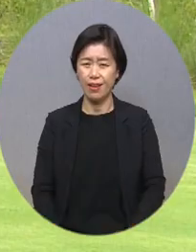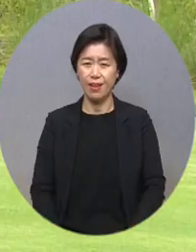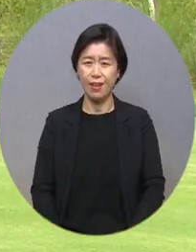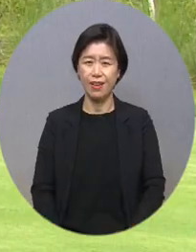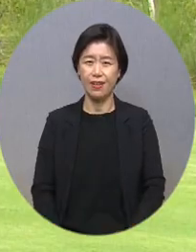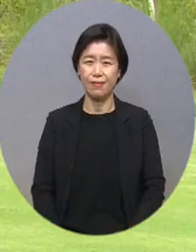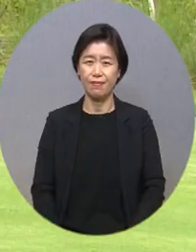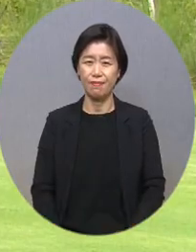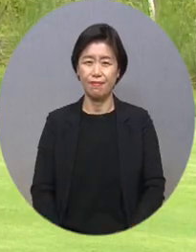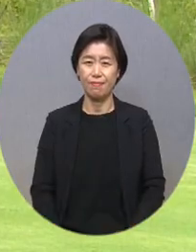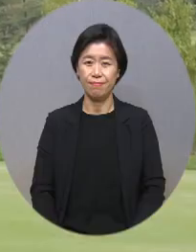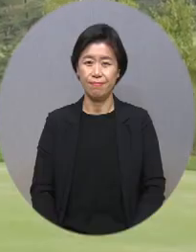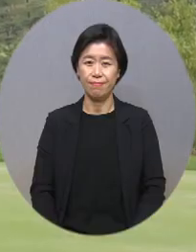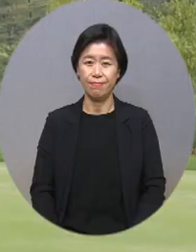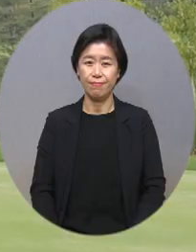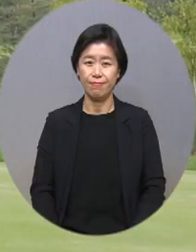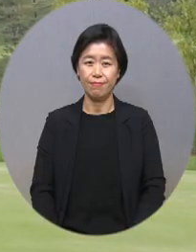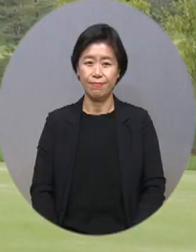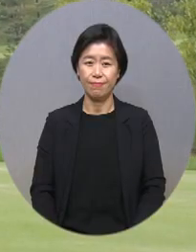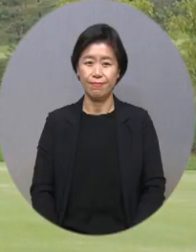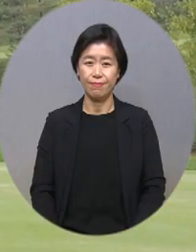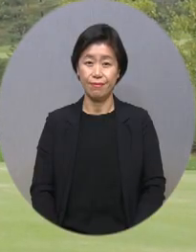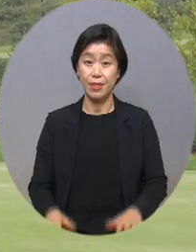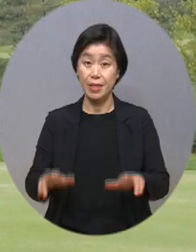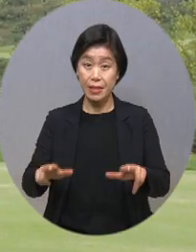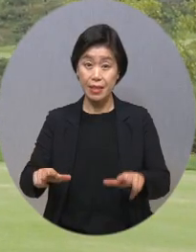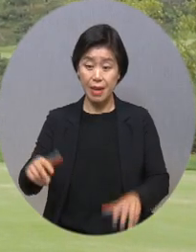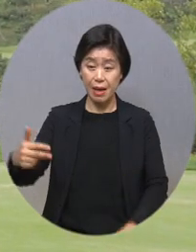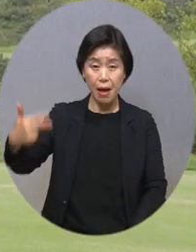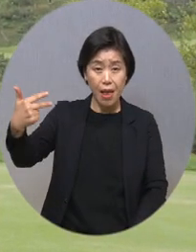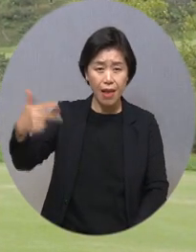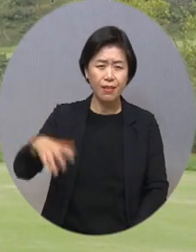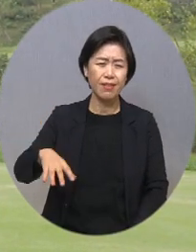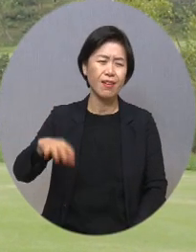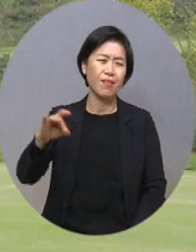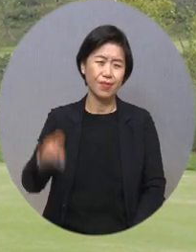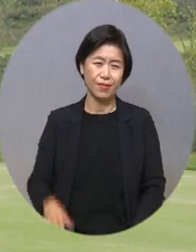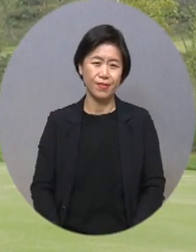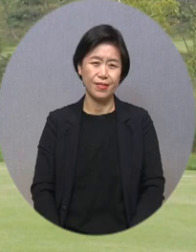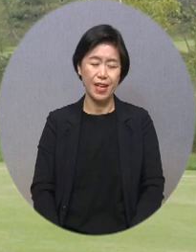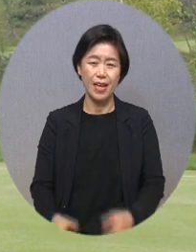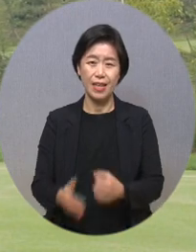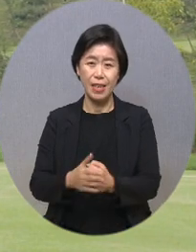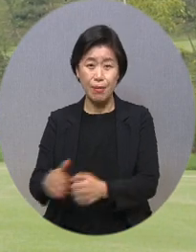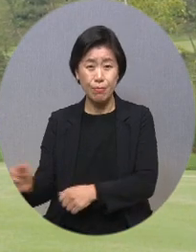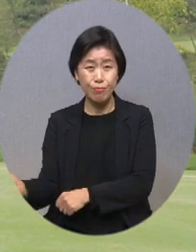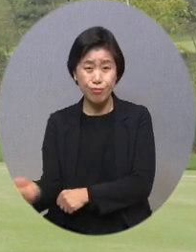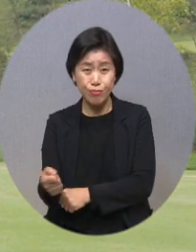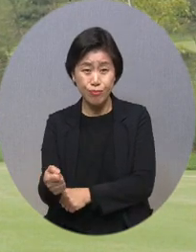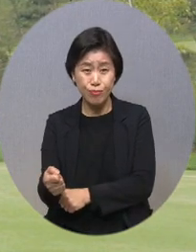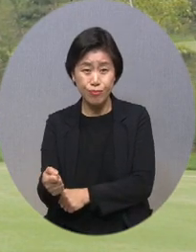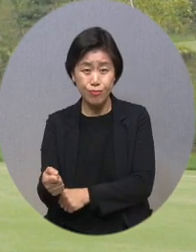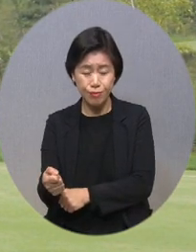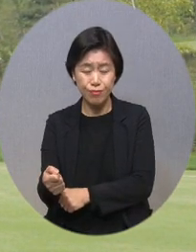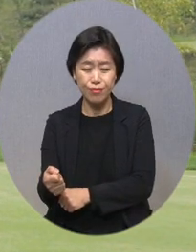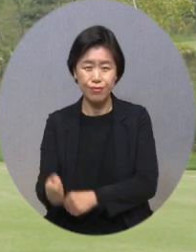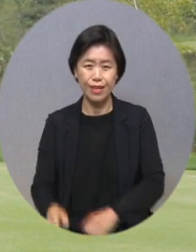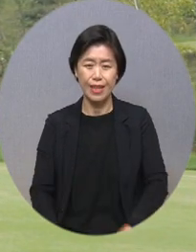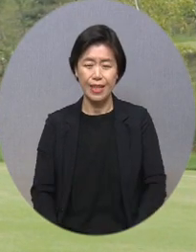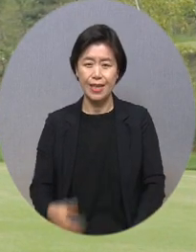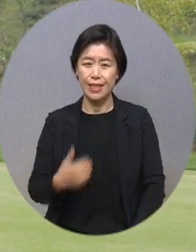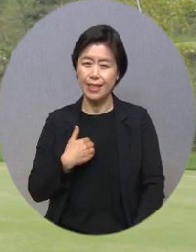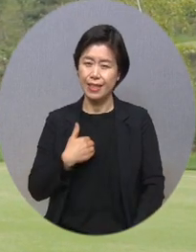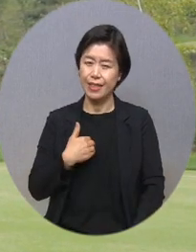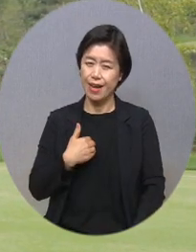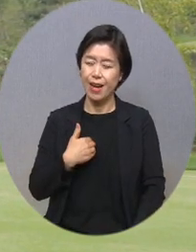안 돼. 두 번째 일단 카메라 앞에서 일단 하는 게 처음이고, 있는 조금의 구력으로. 지금 나한테 지금 밑바닥하는 거야? 덤벼보겠습니다. 오늘 뭐